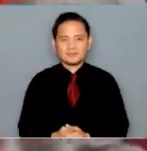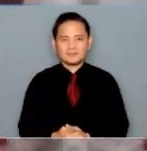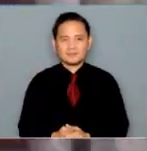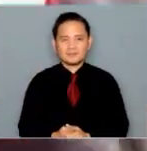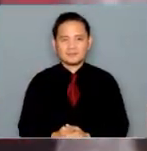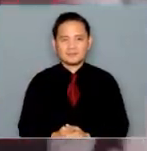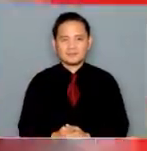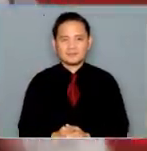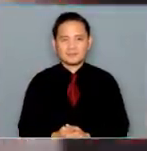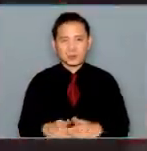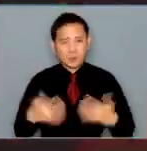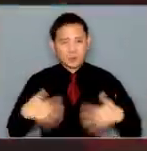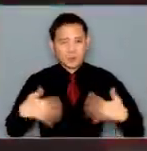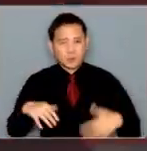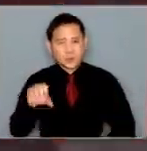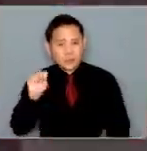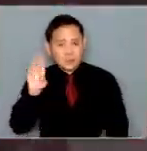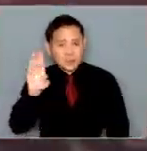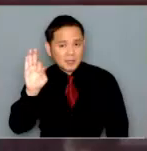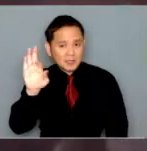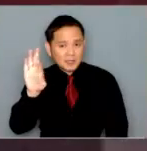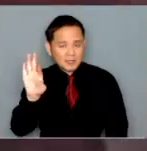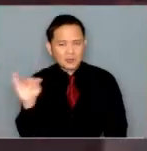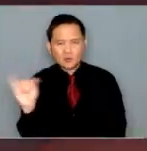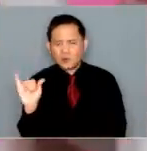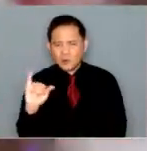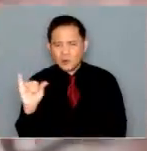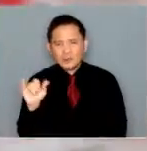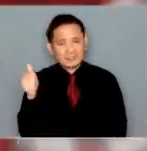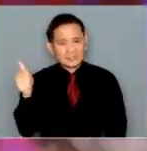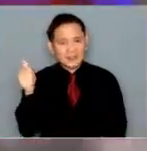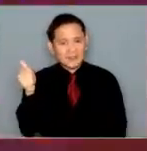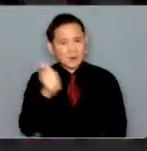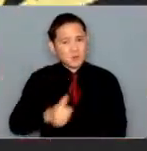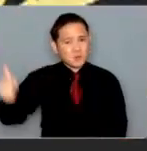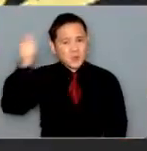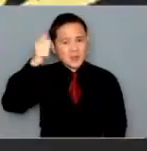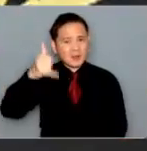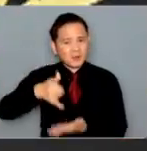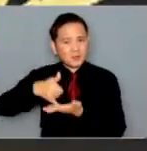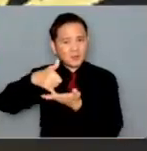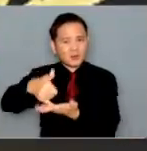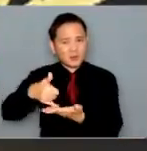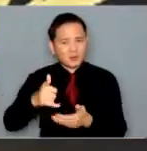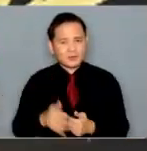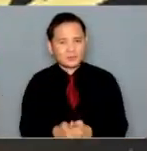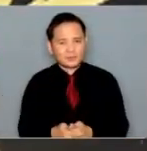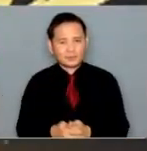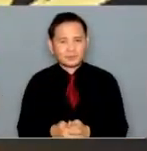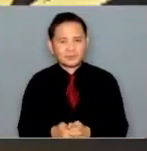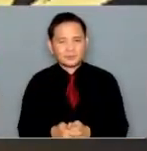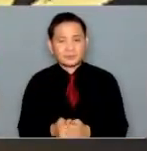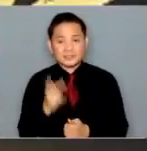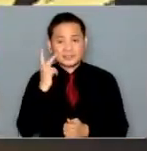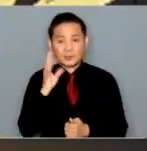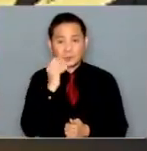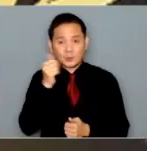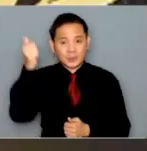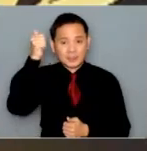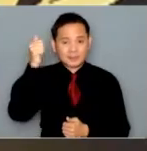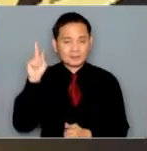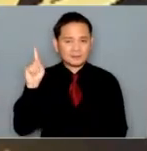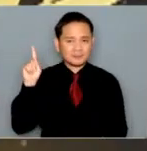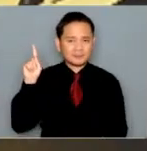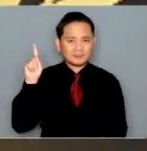And speaking of SB19, kabilang sila sa nanalo ng Hot Trend Award. Together with New Jeans, Lim Yong-wook,